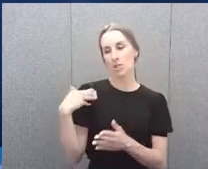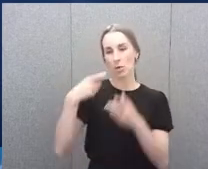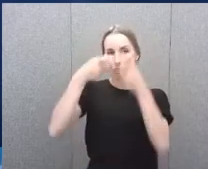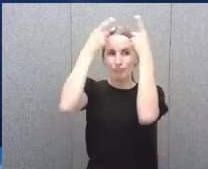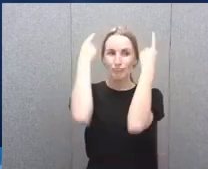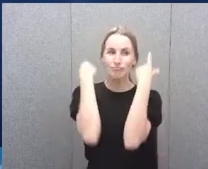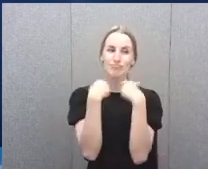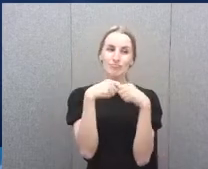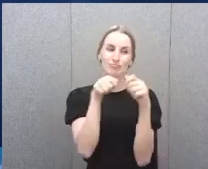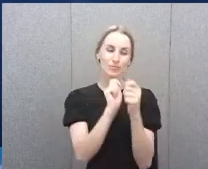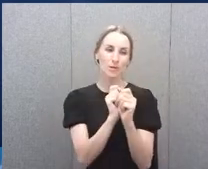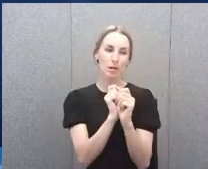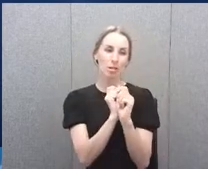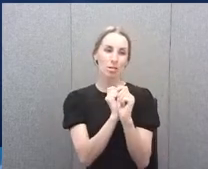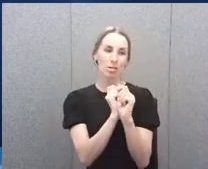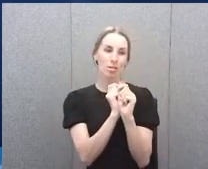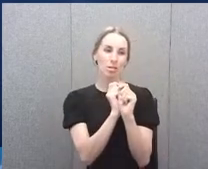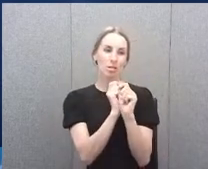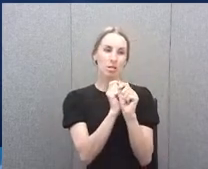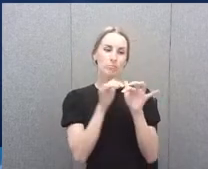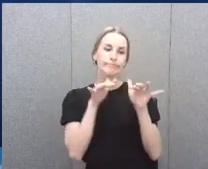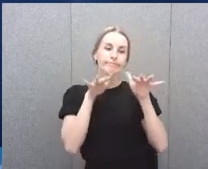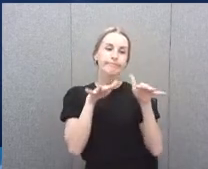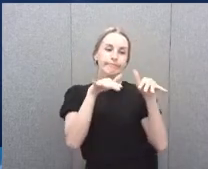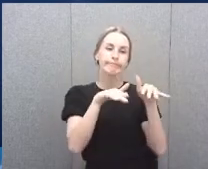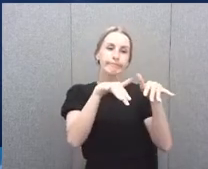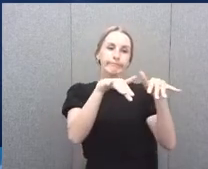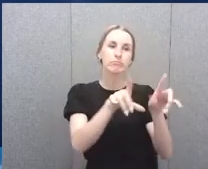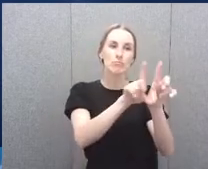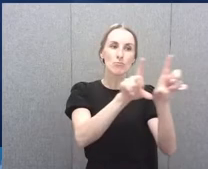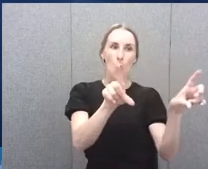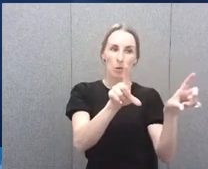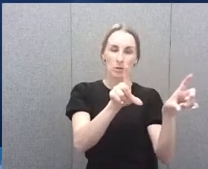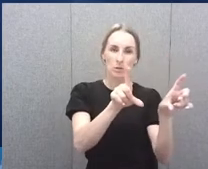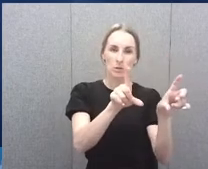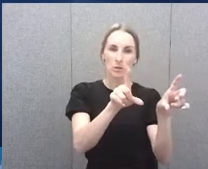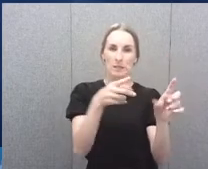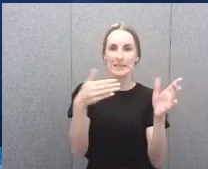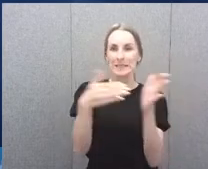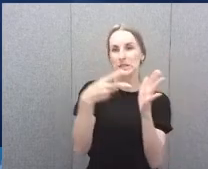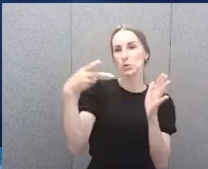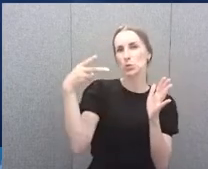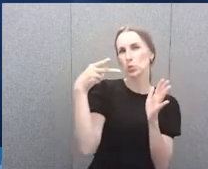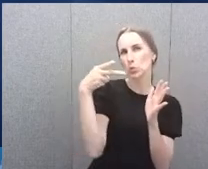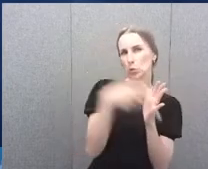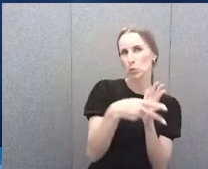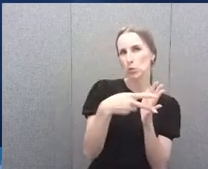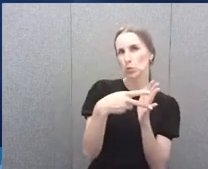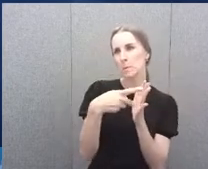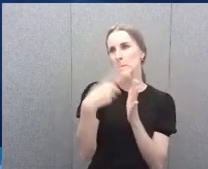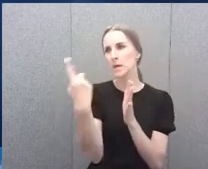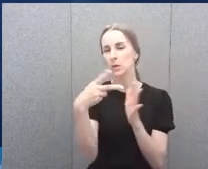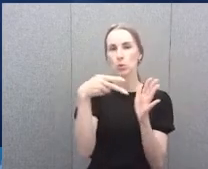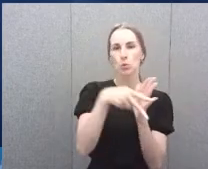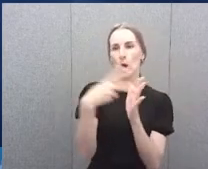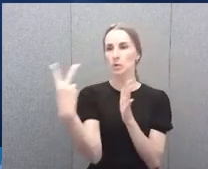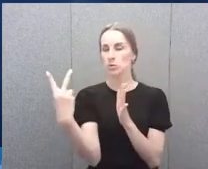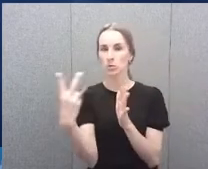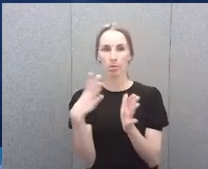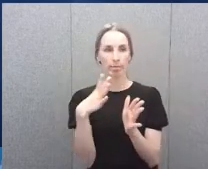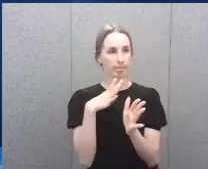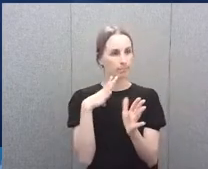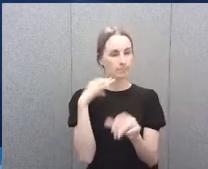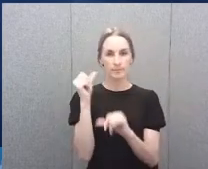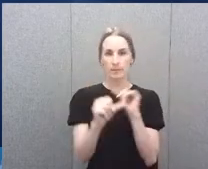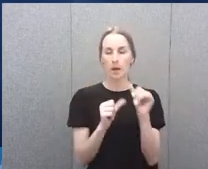косынках, в группках, которые шли в школу, а раньше, до 2001-2002 года они этого делать не